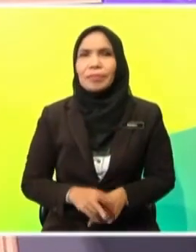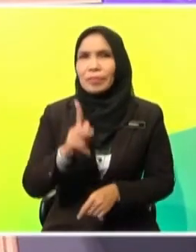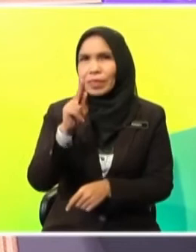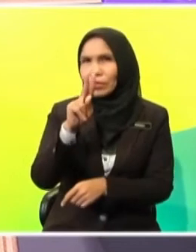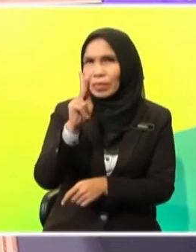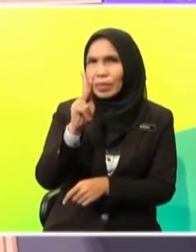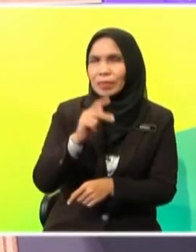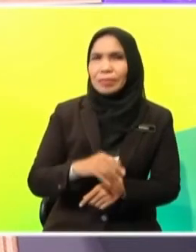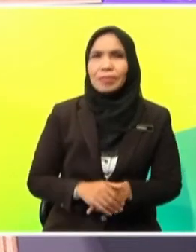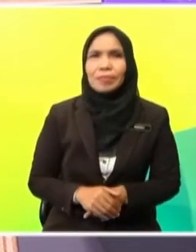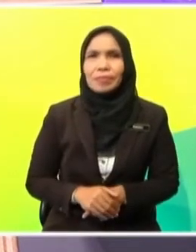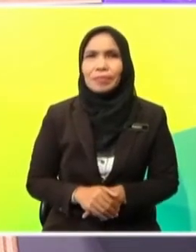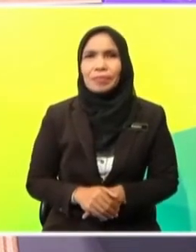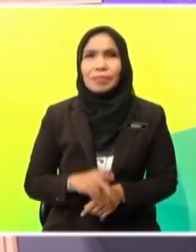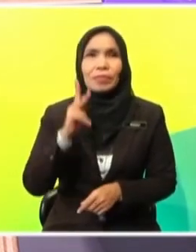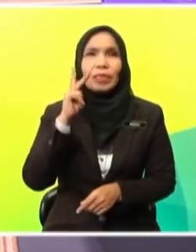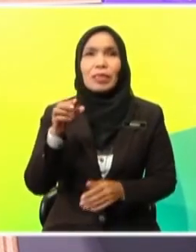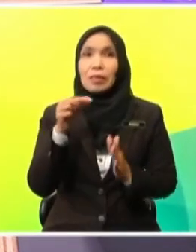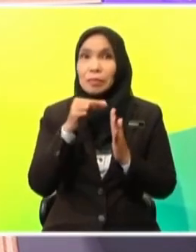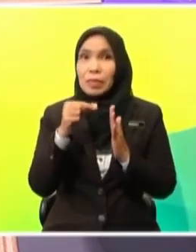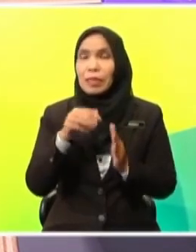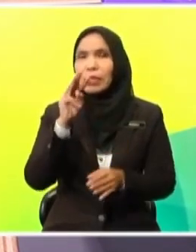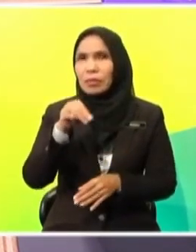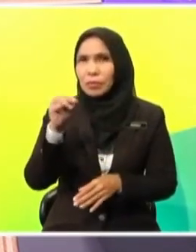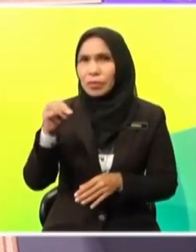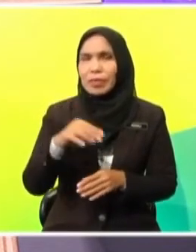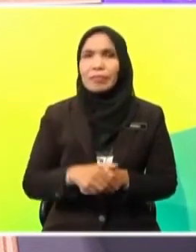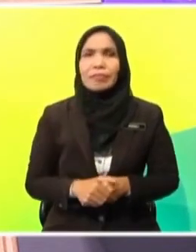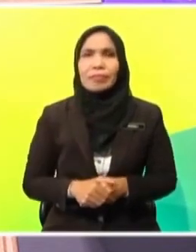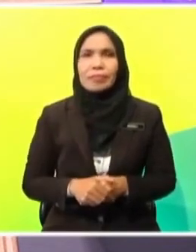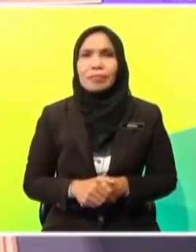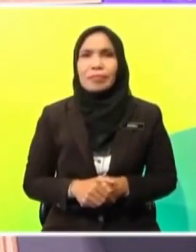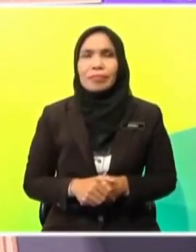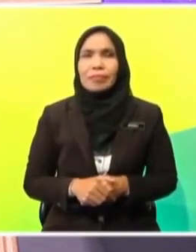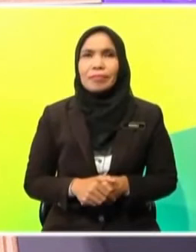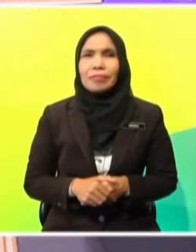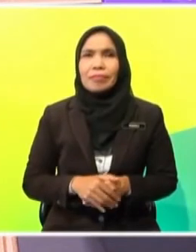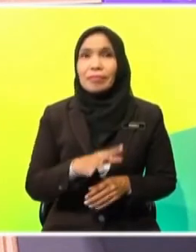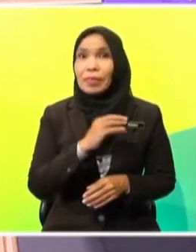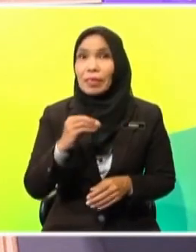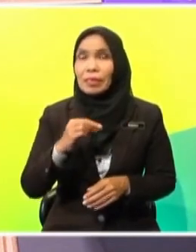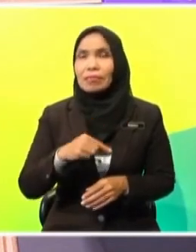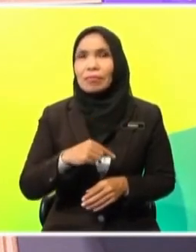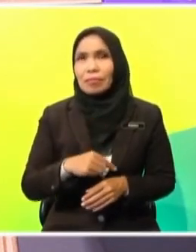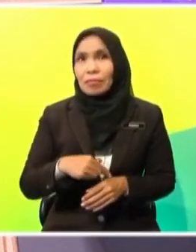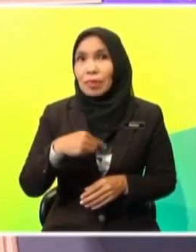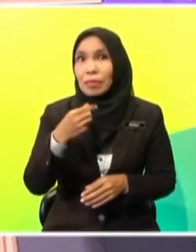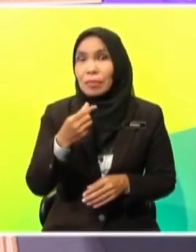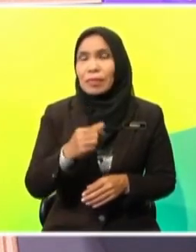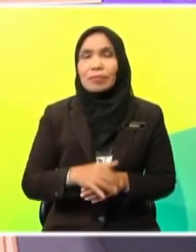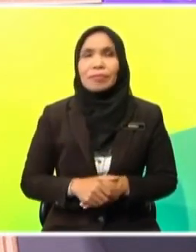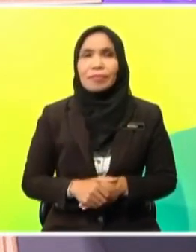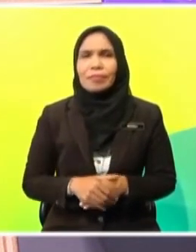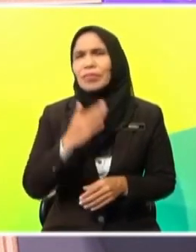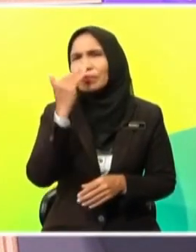am kayu pilih perkataan Moore dan juga gemar murid dan gema Kenapa murid itu sebagai